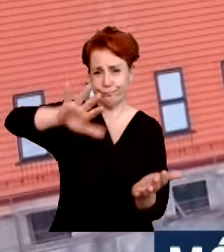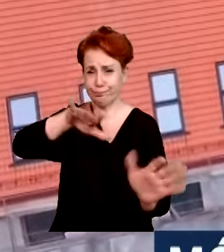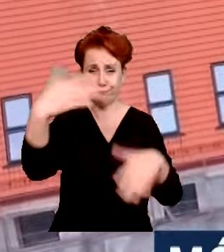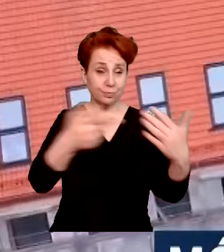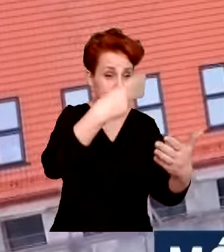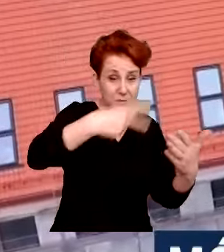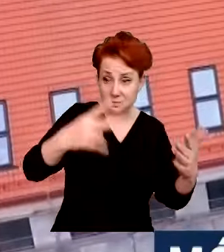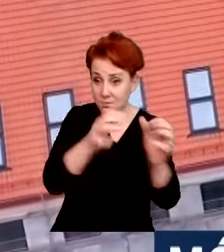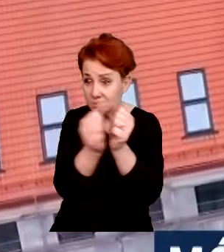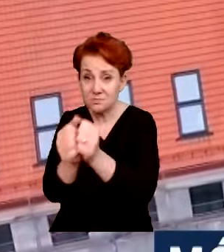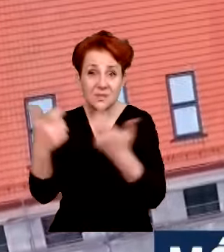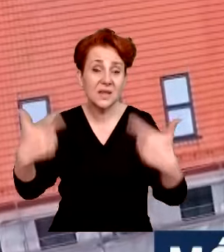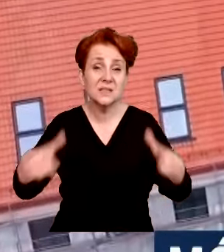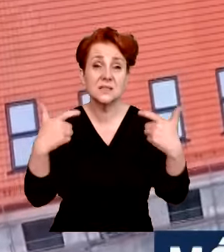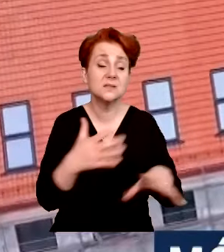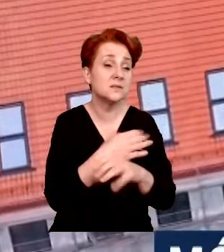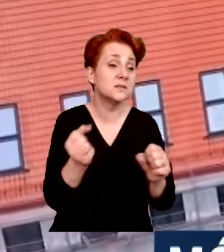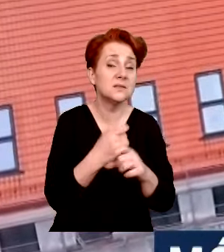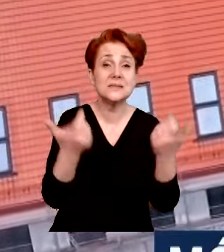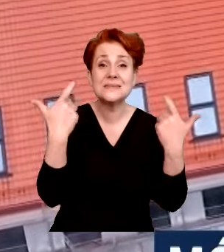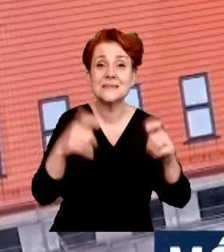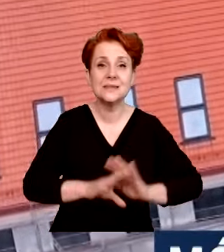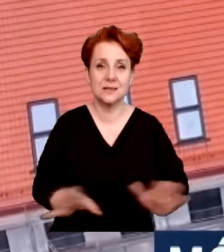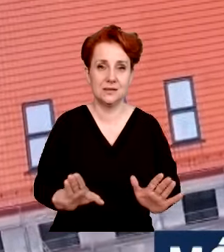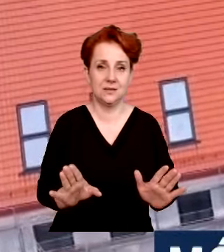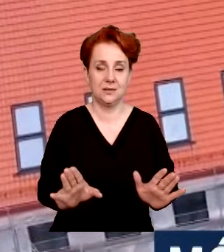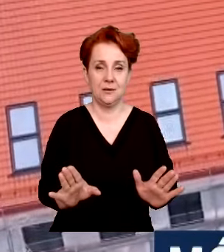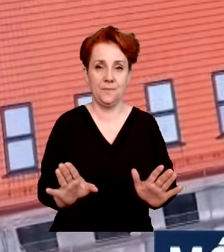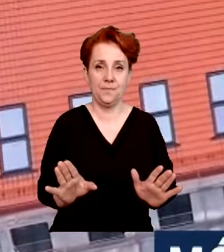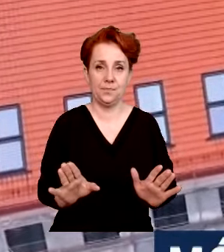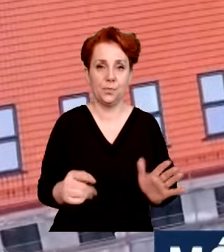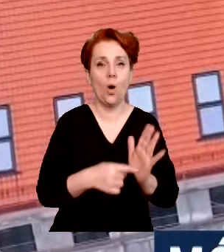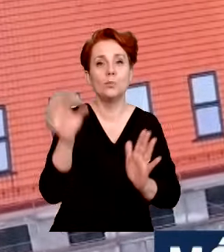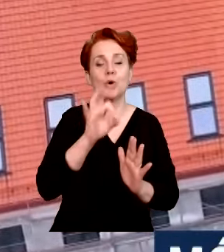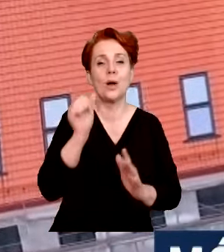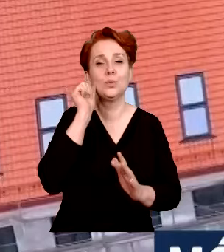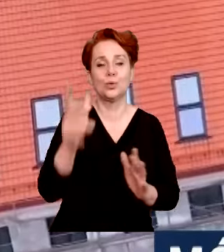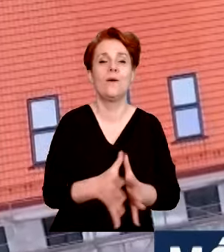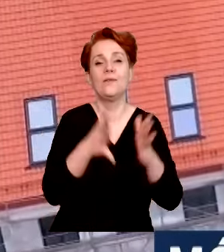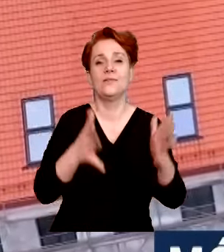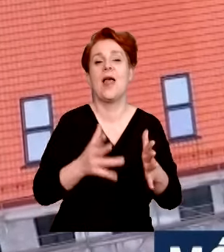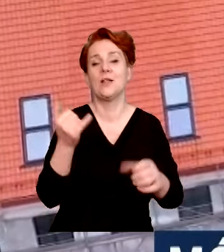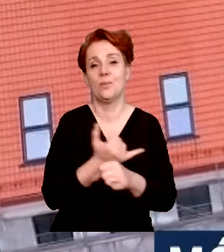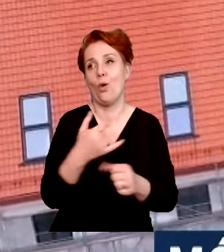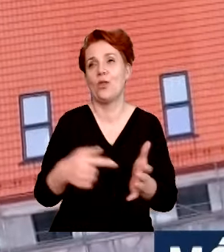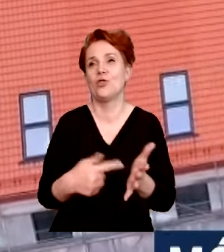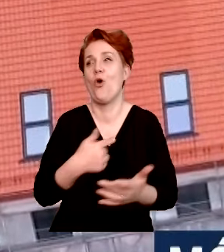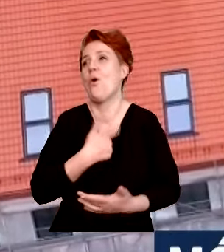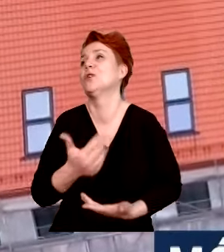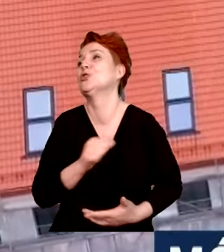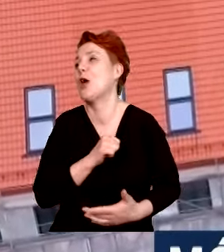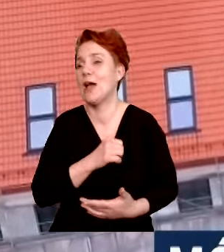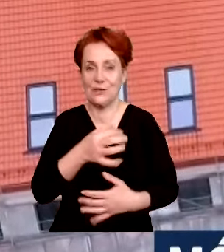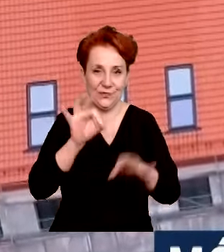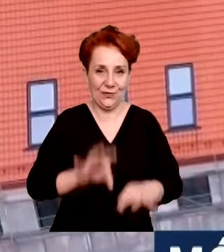tam nic nie znajduję. Nie znajduję winy, można powiedzieć tak przy okazji jutrzejszego Wielkiego Piątku. Oczywiście, że